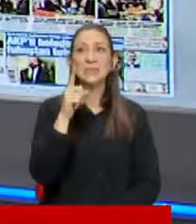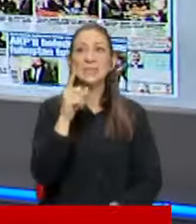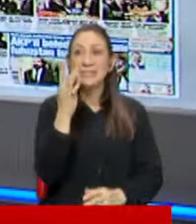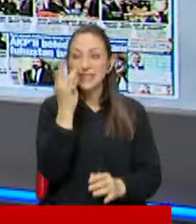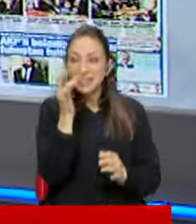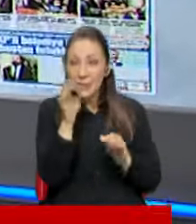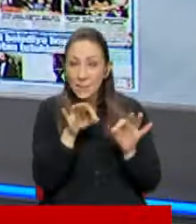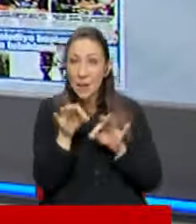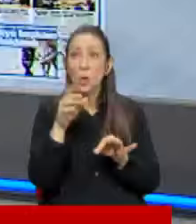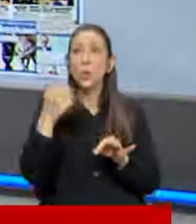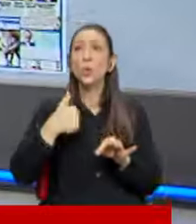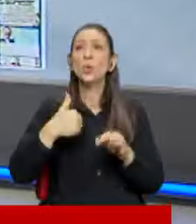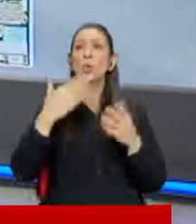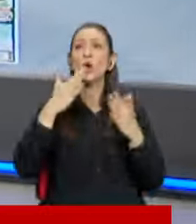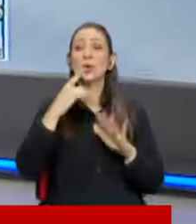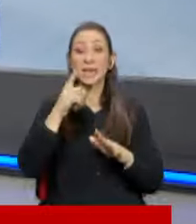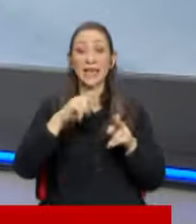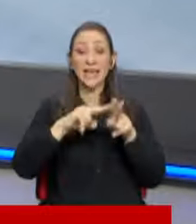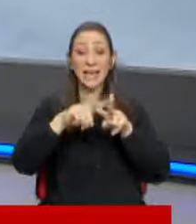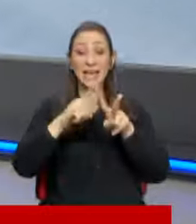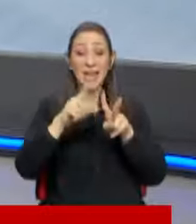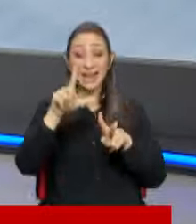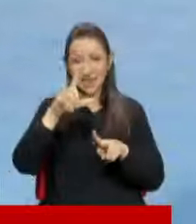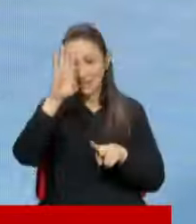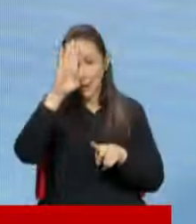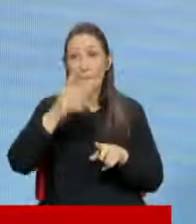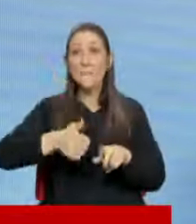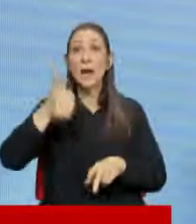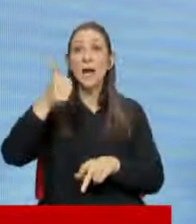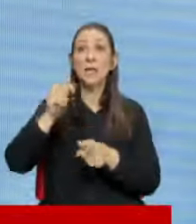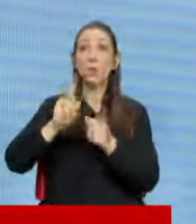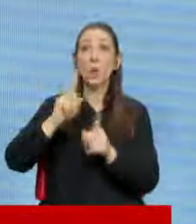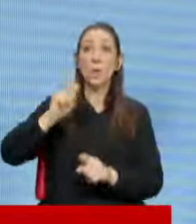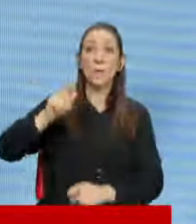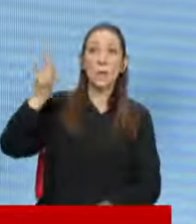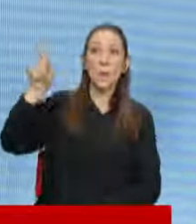plan. Kurumun yok dediği Kanal İstanbul projesini bakanlık